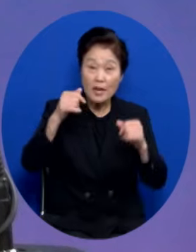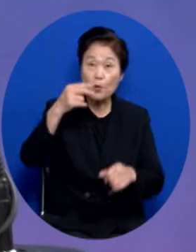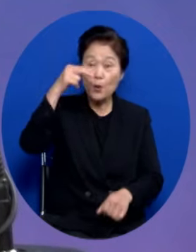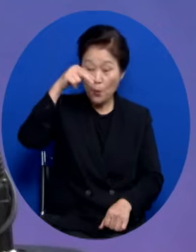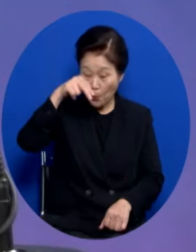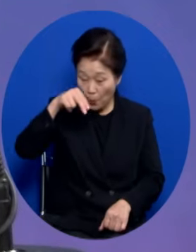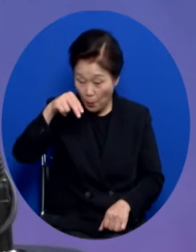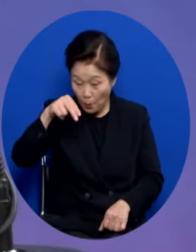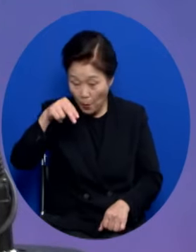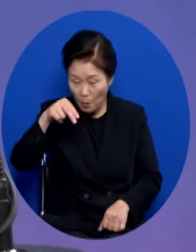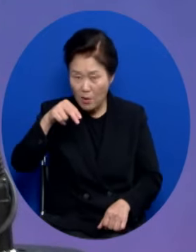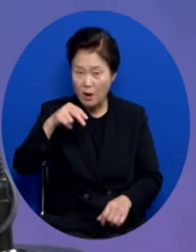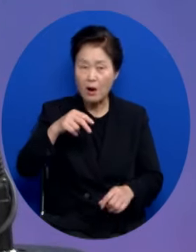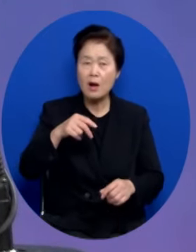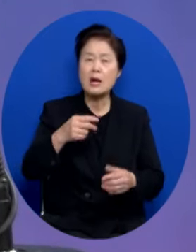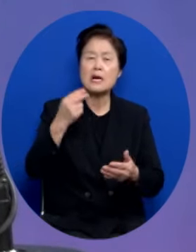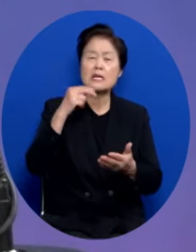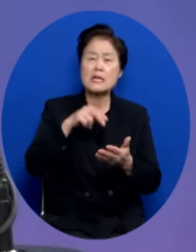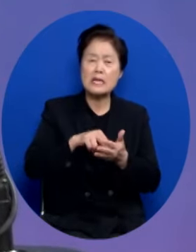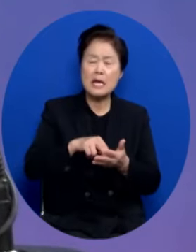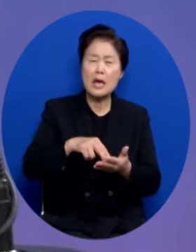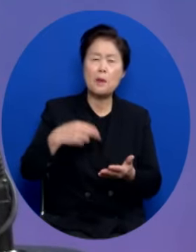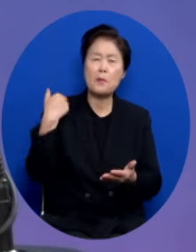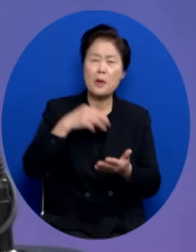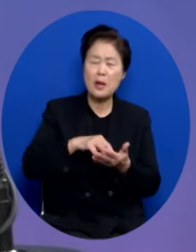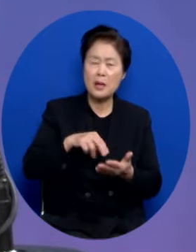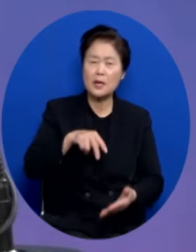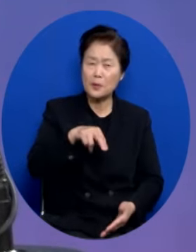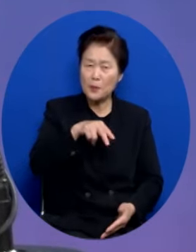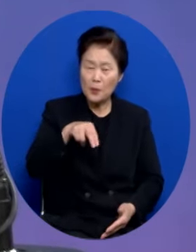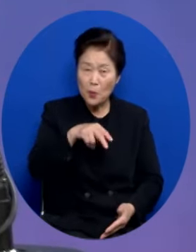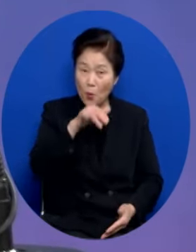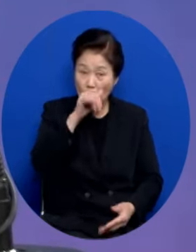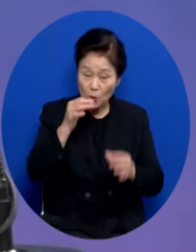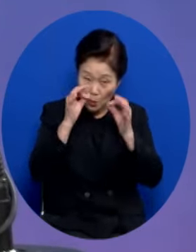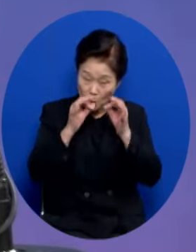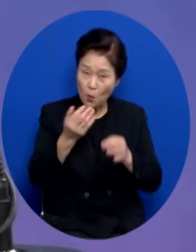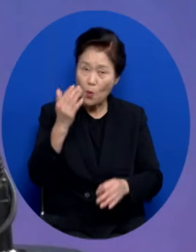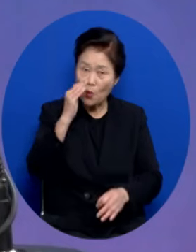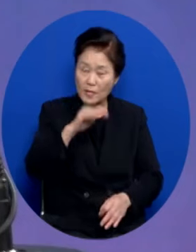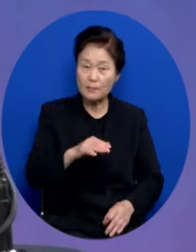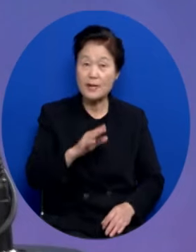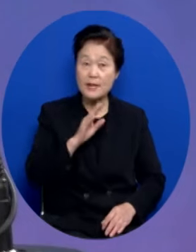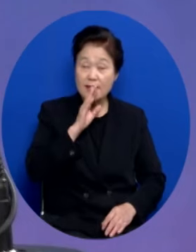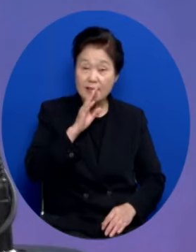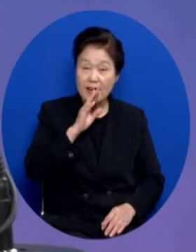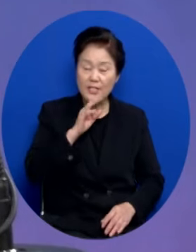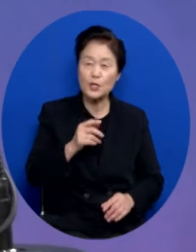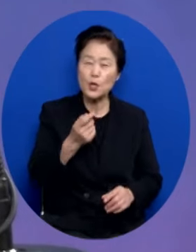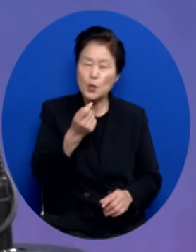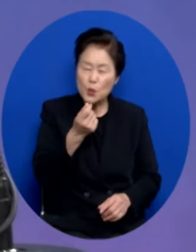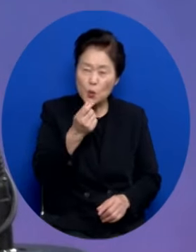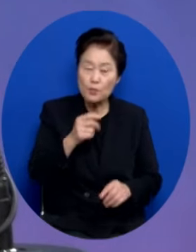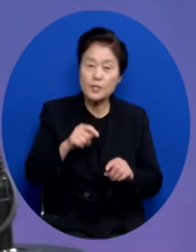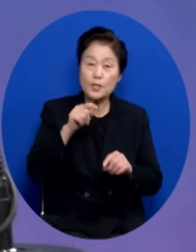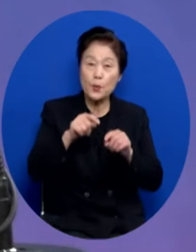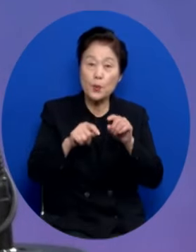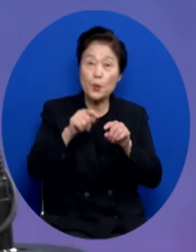내려다보면 제자리 걸음을 하고 있는 것처럼 보이지만 실제로는 조금씩